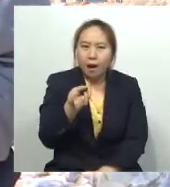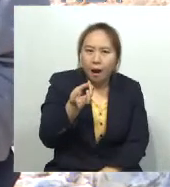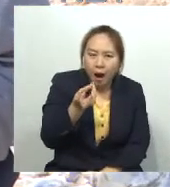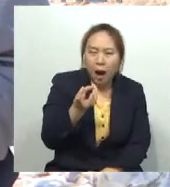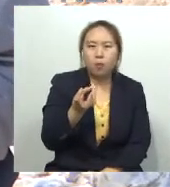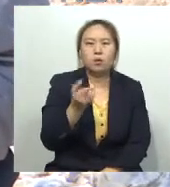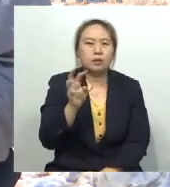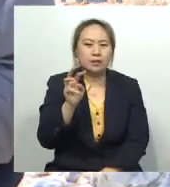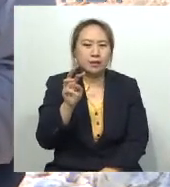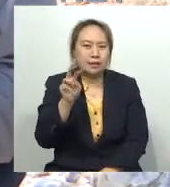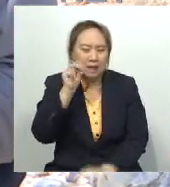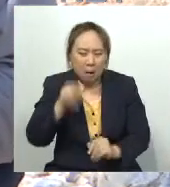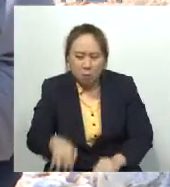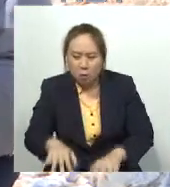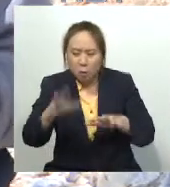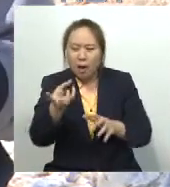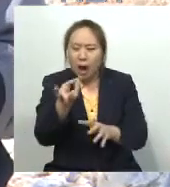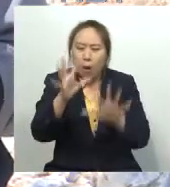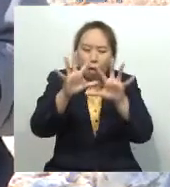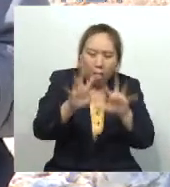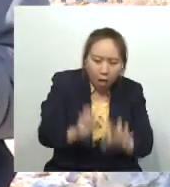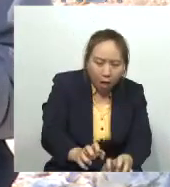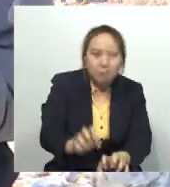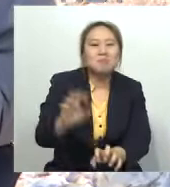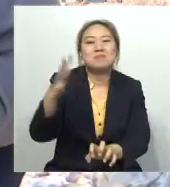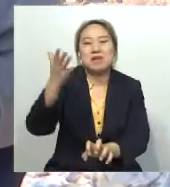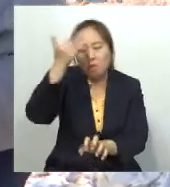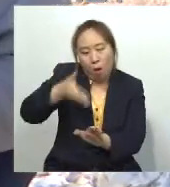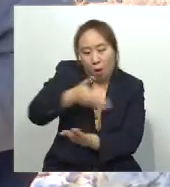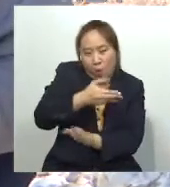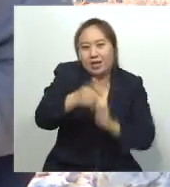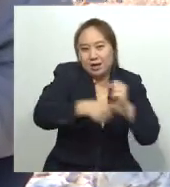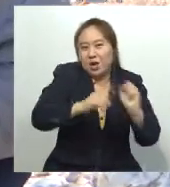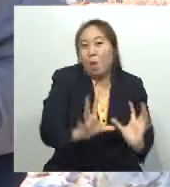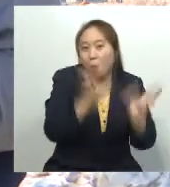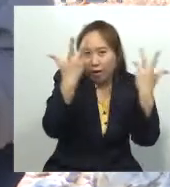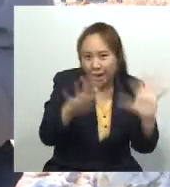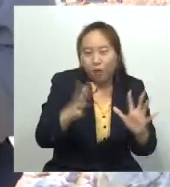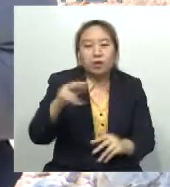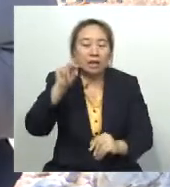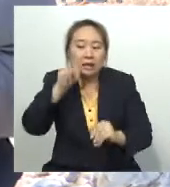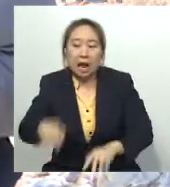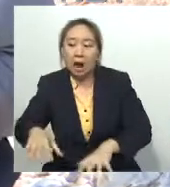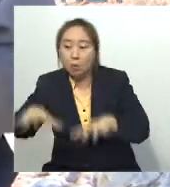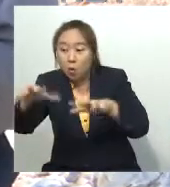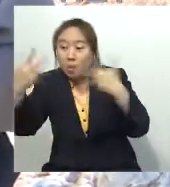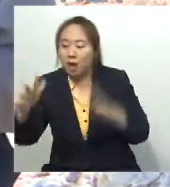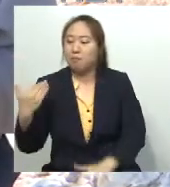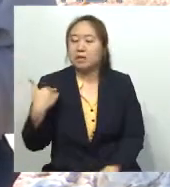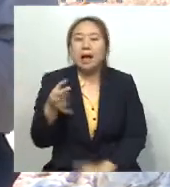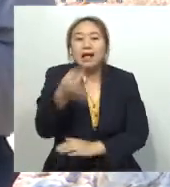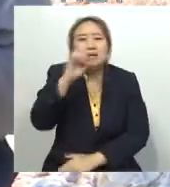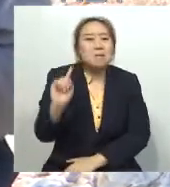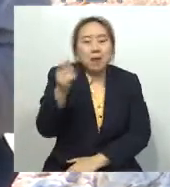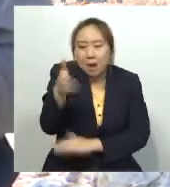ากในช่วงน้ำท่วมนะครับเพราะว่ามีการเก็บเกี่ยวก่อนในขณะเดียวกันช่วงน้ำท่วมพวกเขาก็ยังมีอาชีพเสริมจากการจับปลาข